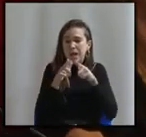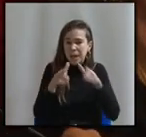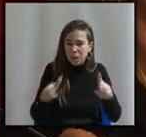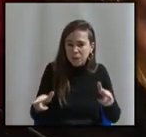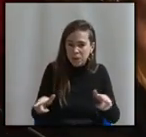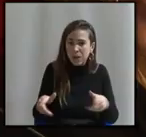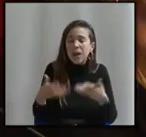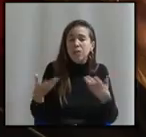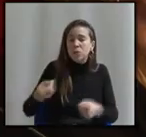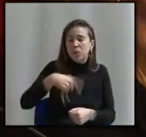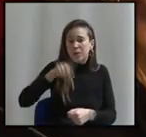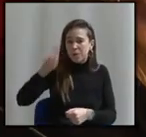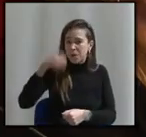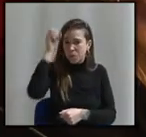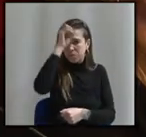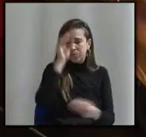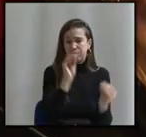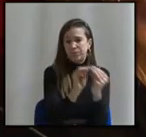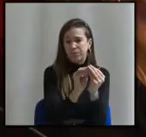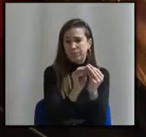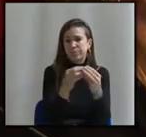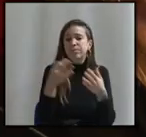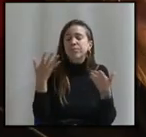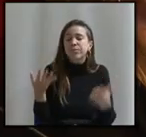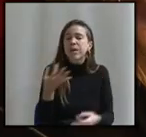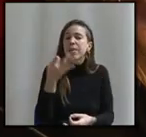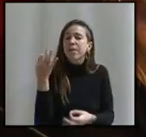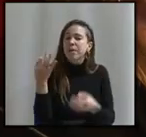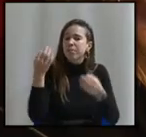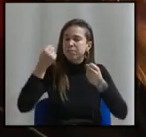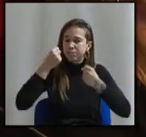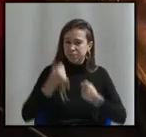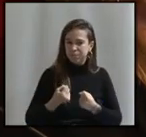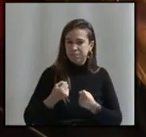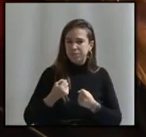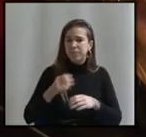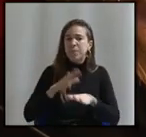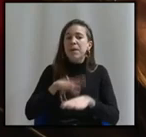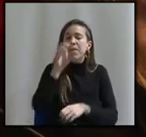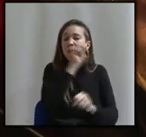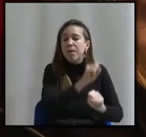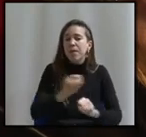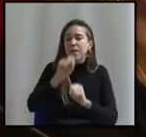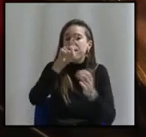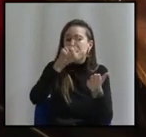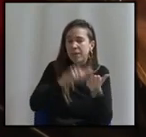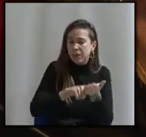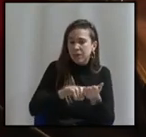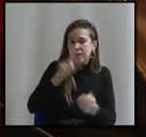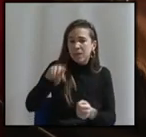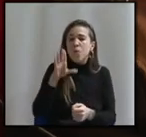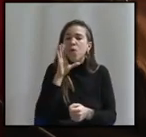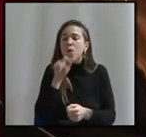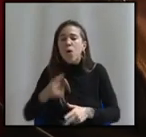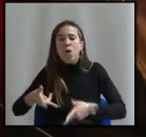nosaltres ho compartim. Per tant, tenim que ser ferms avui més que mai per defensar la nostra llengua i no permetre que els governs